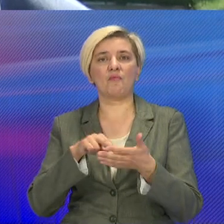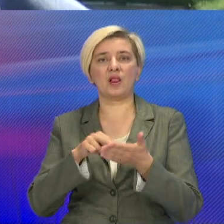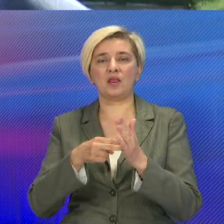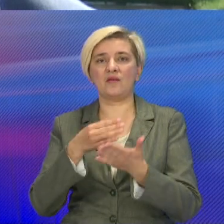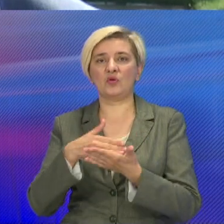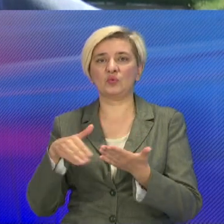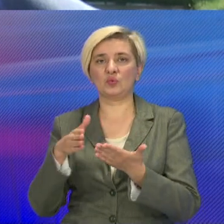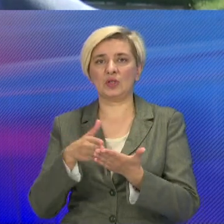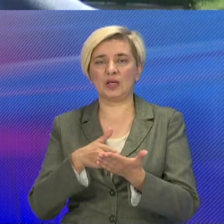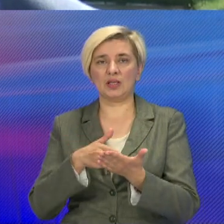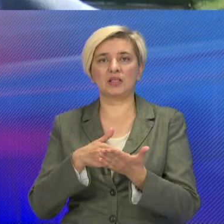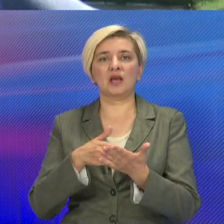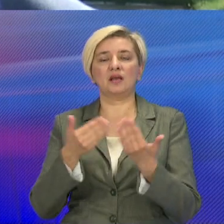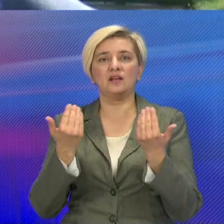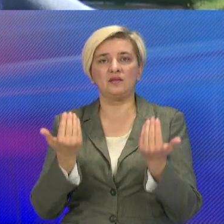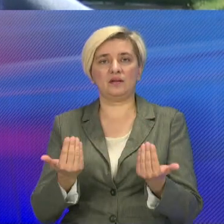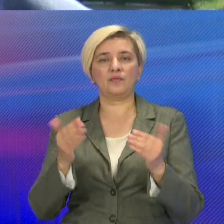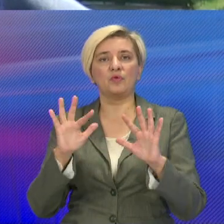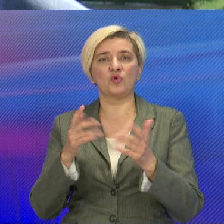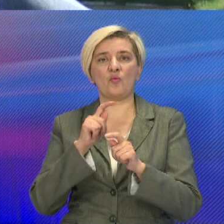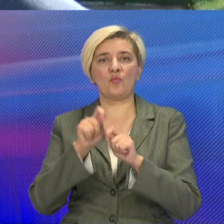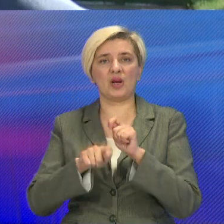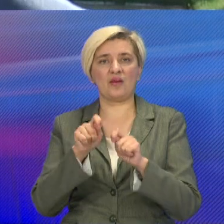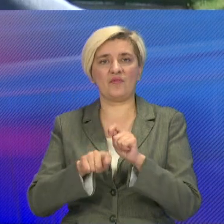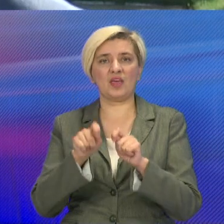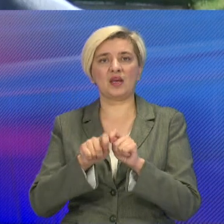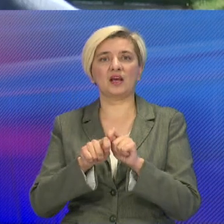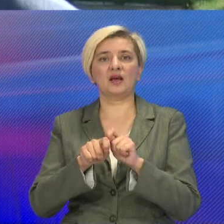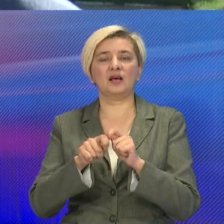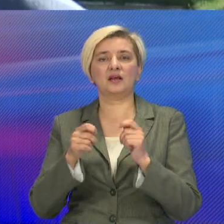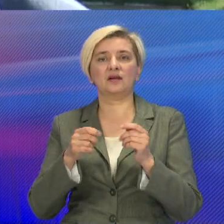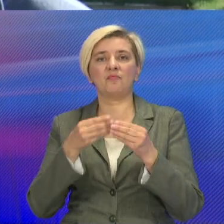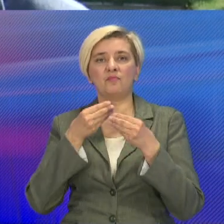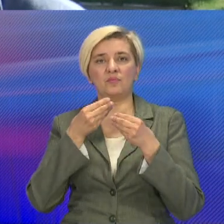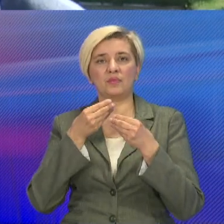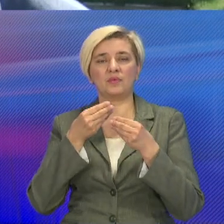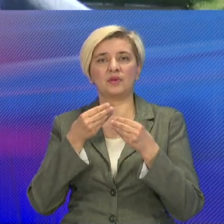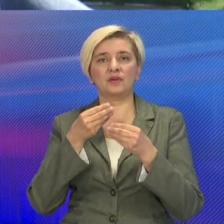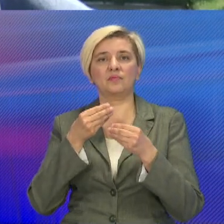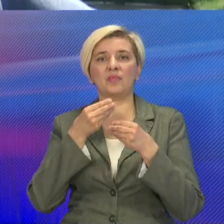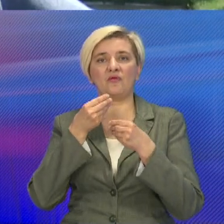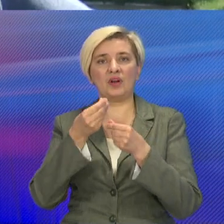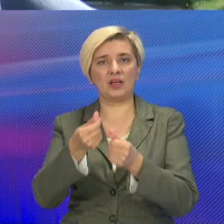случае проверка прокуратуры и госконтролем сыграла такую двигательную, скажем так,